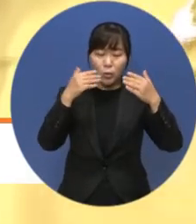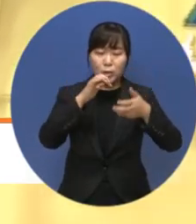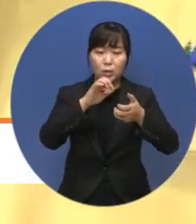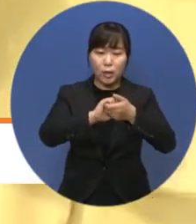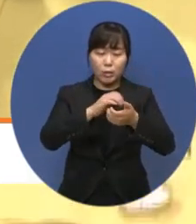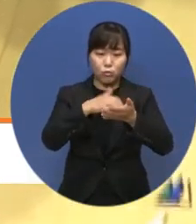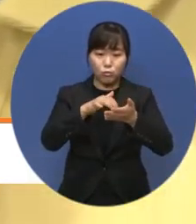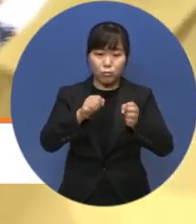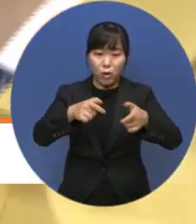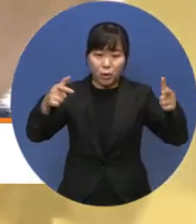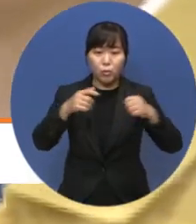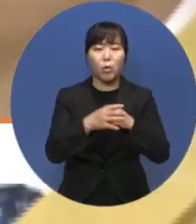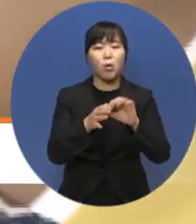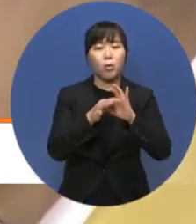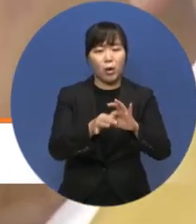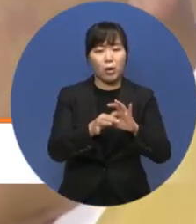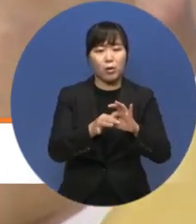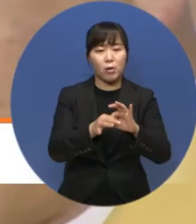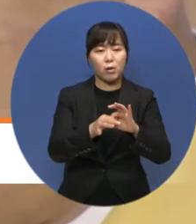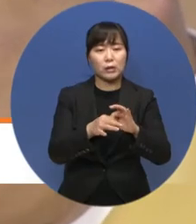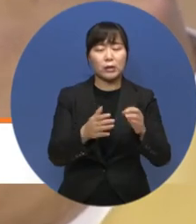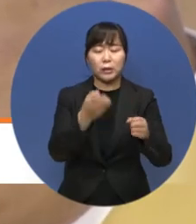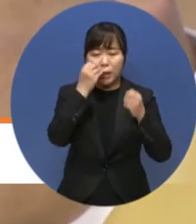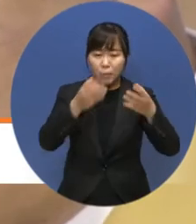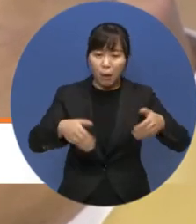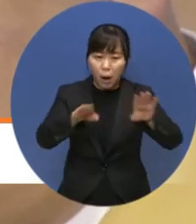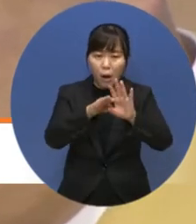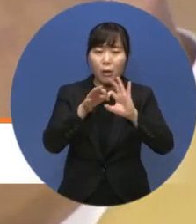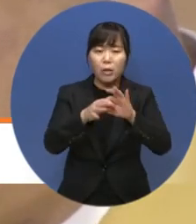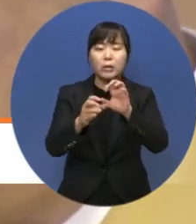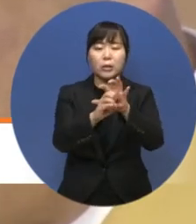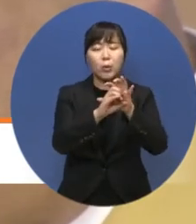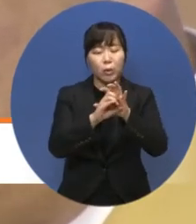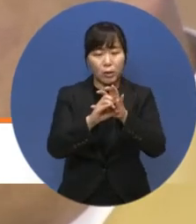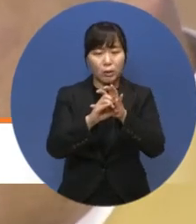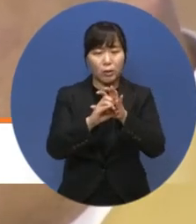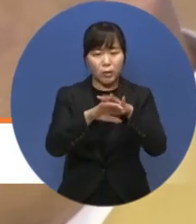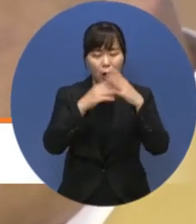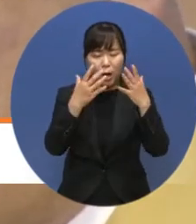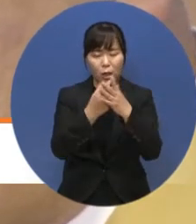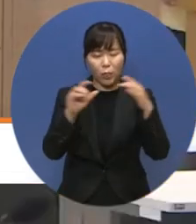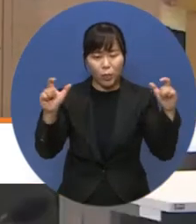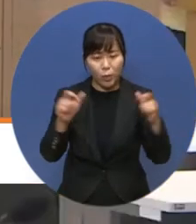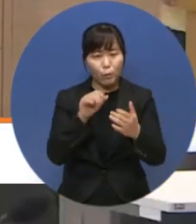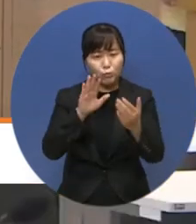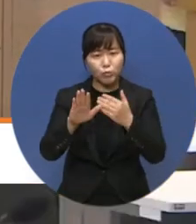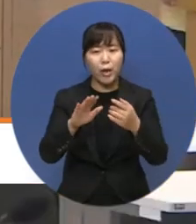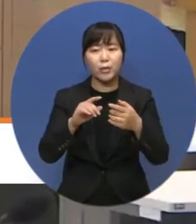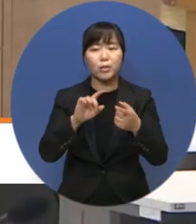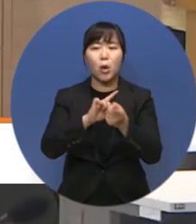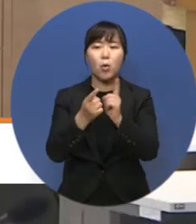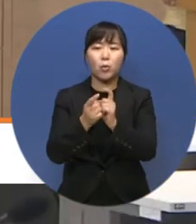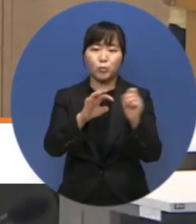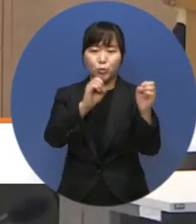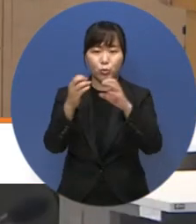대해 수도권의 코로나19 상황이 안정된 이후 의료계와 논의를 하며 추진해 나가겠다고